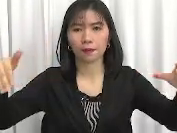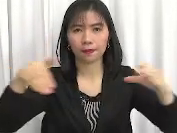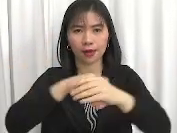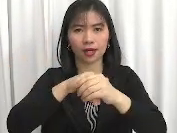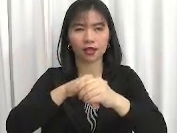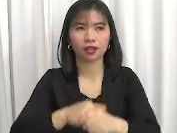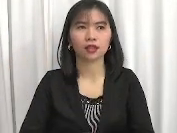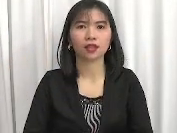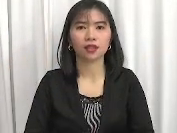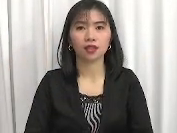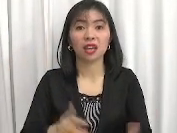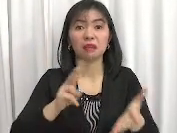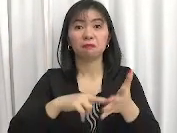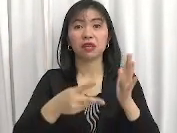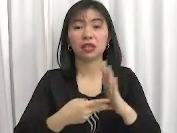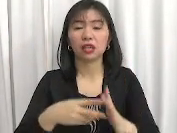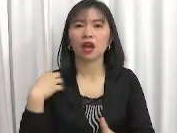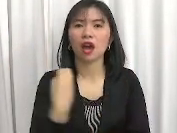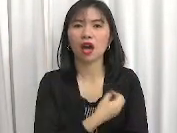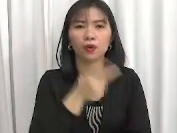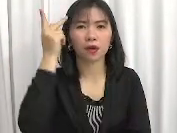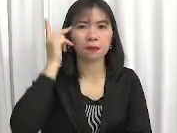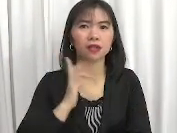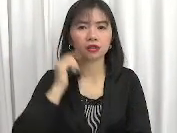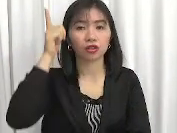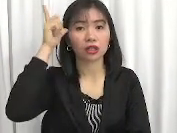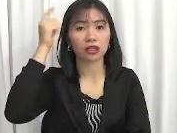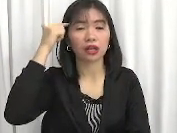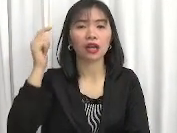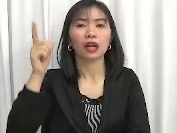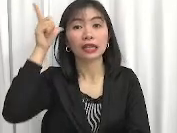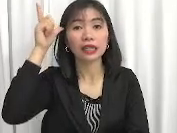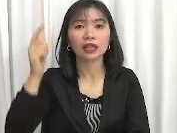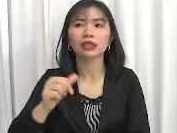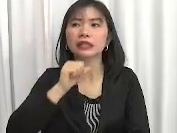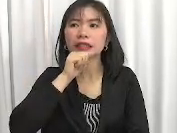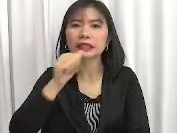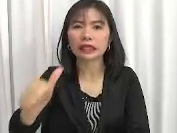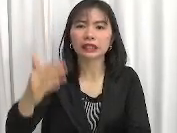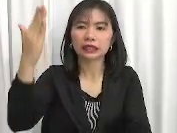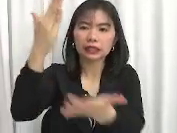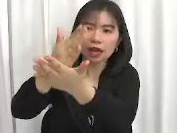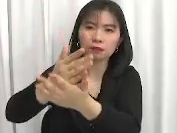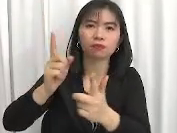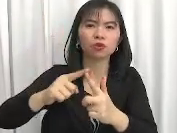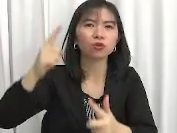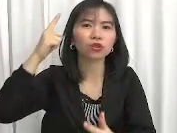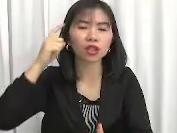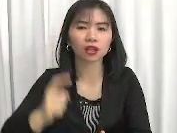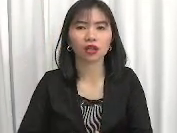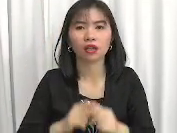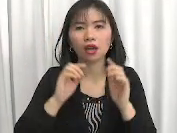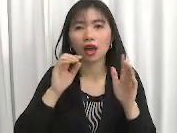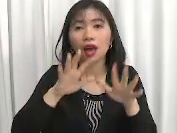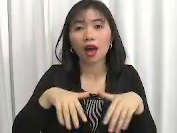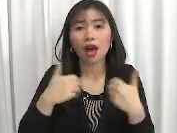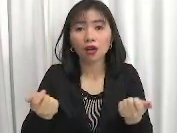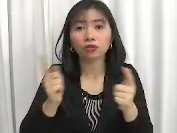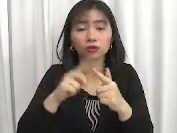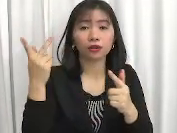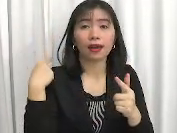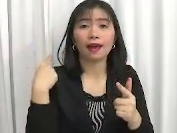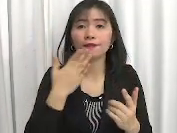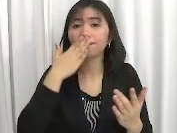hindi tumitigil ang ating mahal na pastor sa pag-iisip paano natin mapapabuti ang ating pamilya. Ang